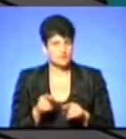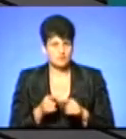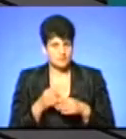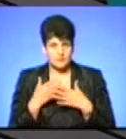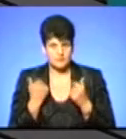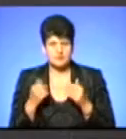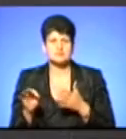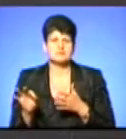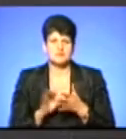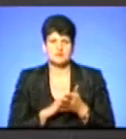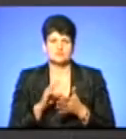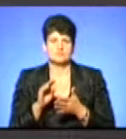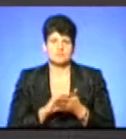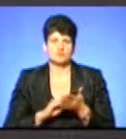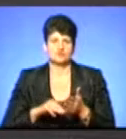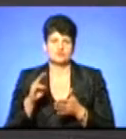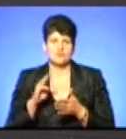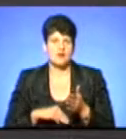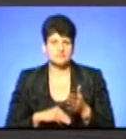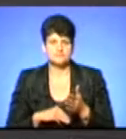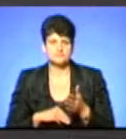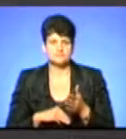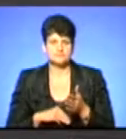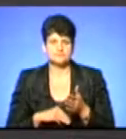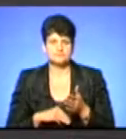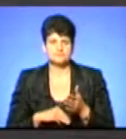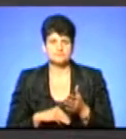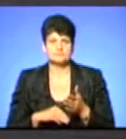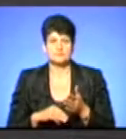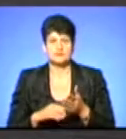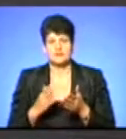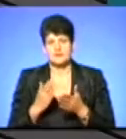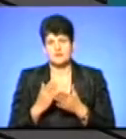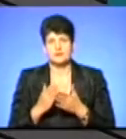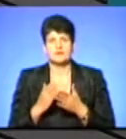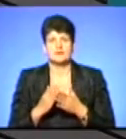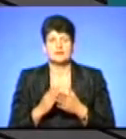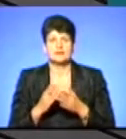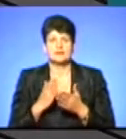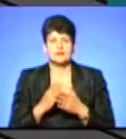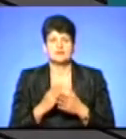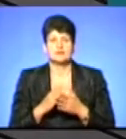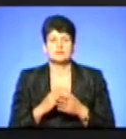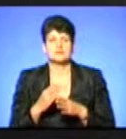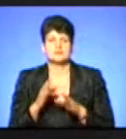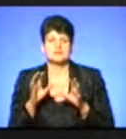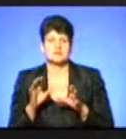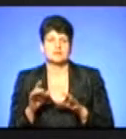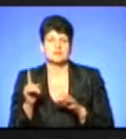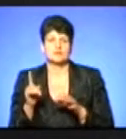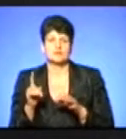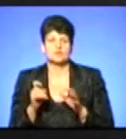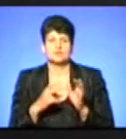немає. Одразу виписуєте штраф. Як є що додати, так? Так, звичайно, то ще є стаття 77.1 Кодексу України